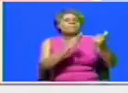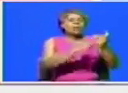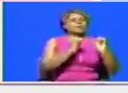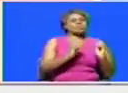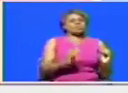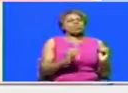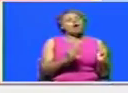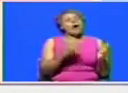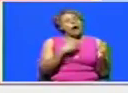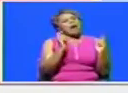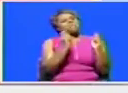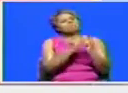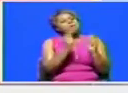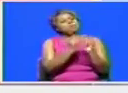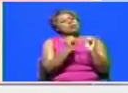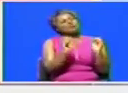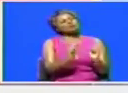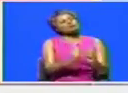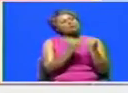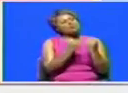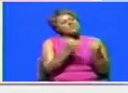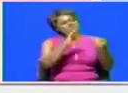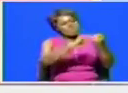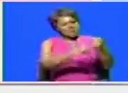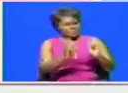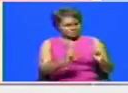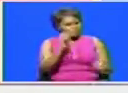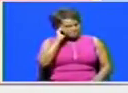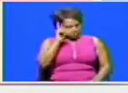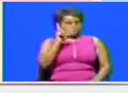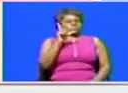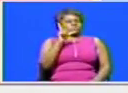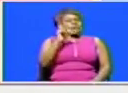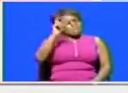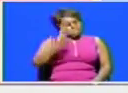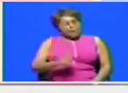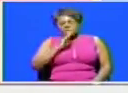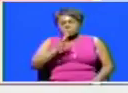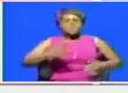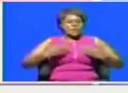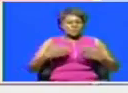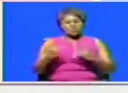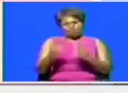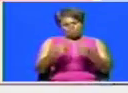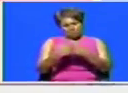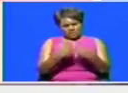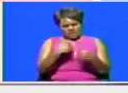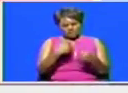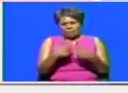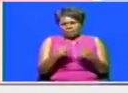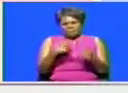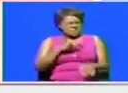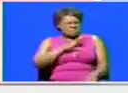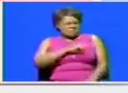na uchungu eti una save ndoa yako, hapana. Fungua macho, you need to be happy in your marriage. Ndio kuna challenges za kawaida lakini mimi siwezi kuvumilia